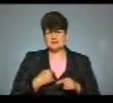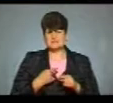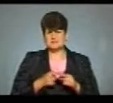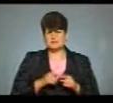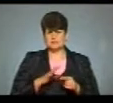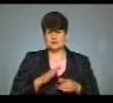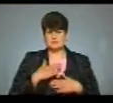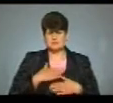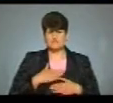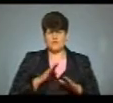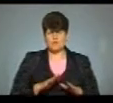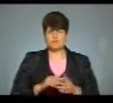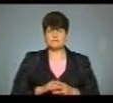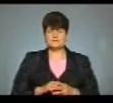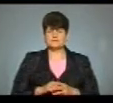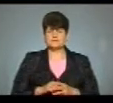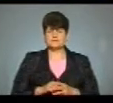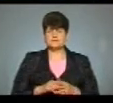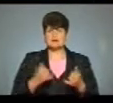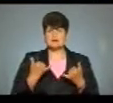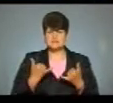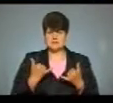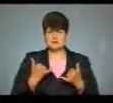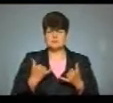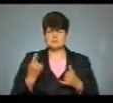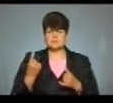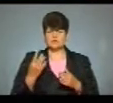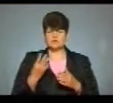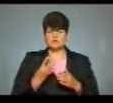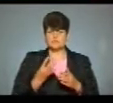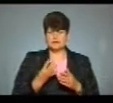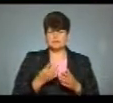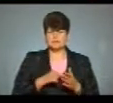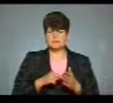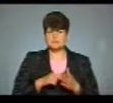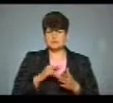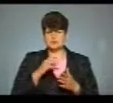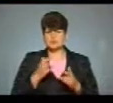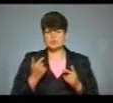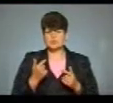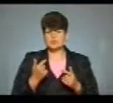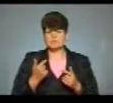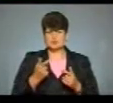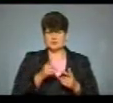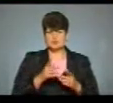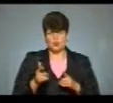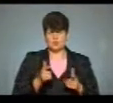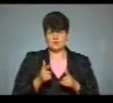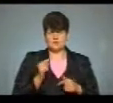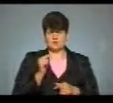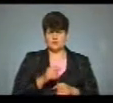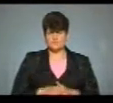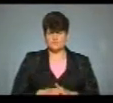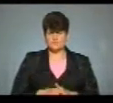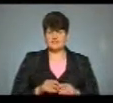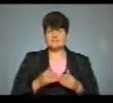дуже я задоволена. От, а зараз 1-го по 4-те в місті Чернівці знову чемпіонат України. Ми туди готуємося.